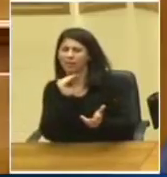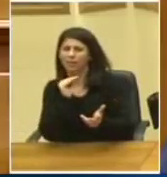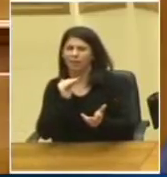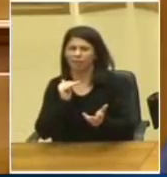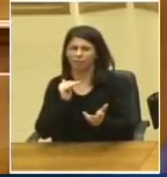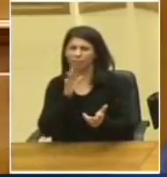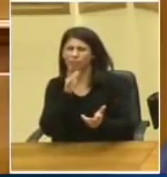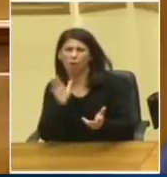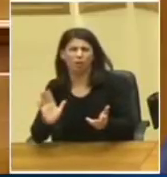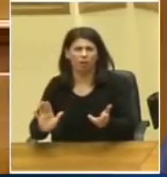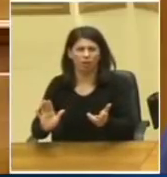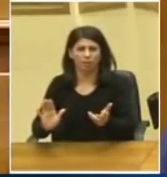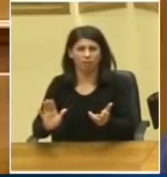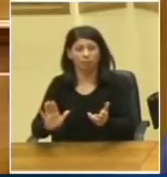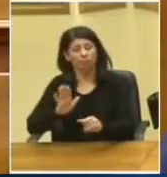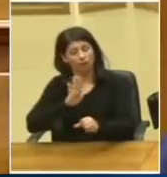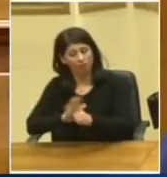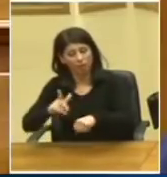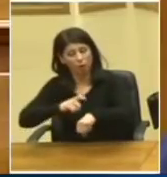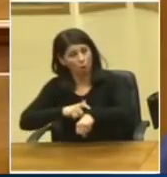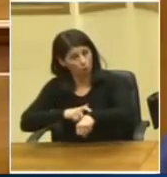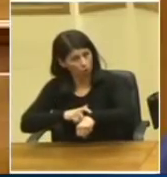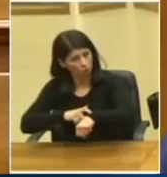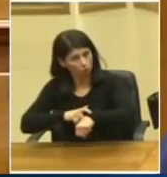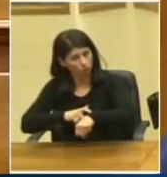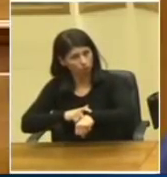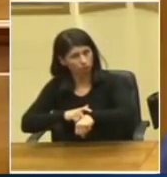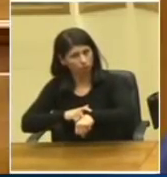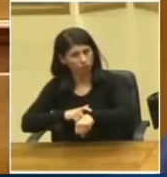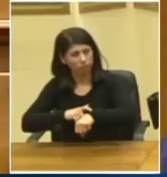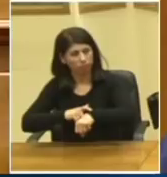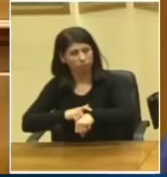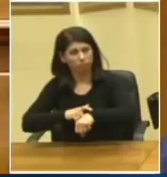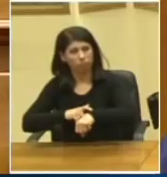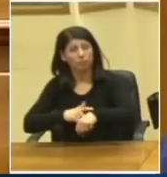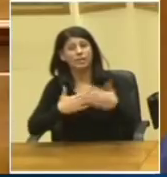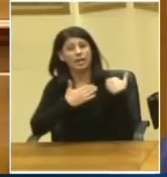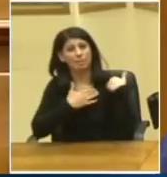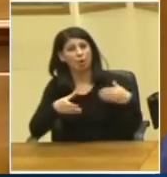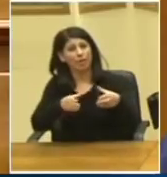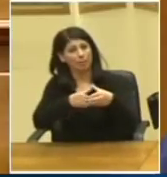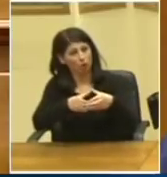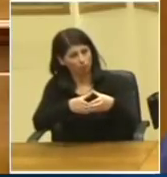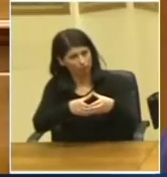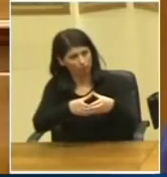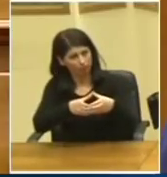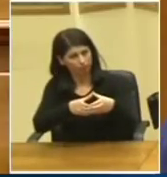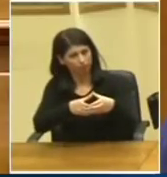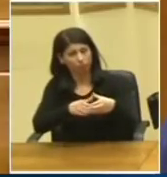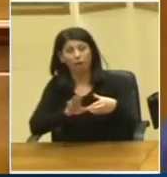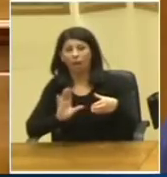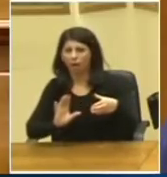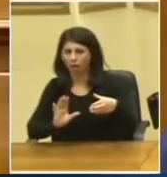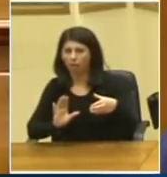πόδι, επαρκέστατος χρόνος τόσο στην αρμόδια επιτροπή, όσο όμως και